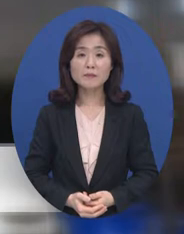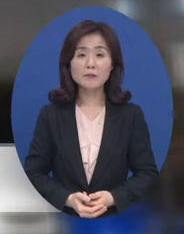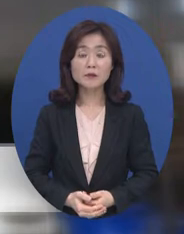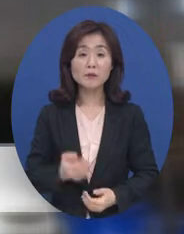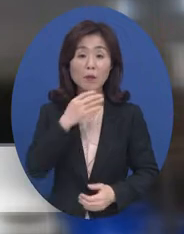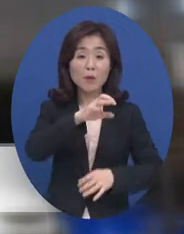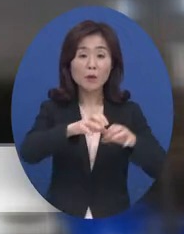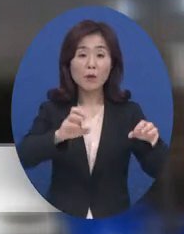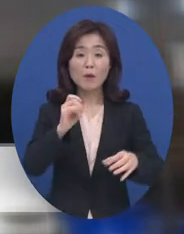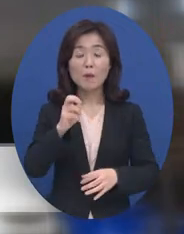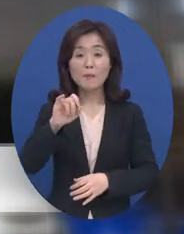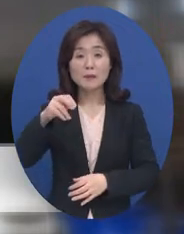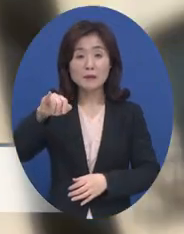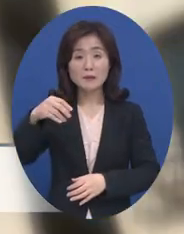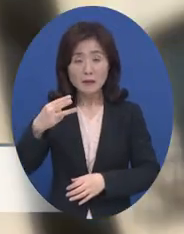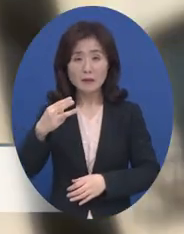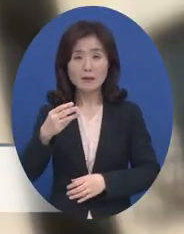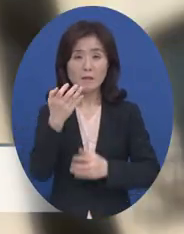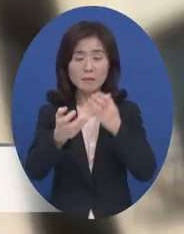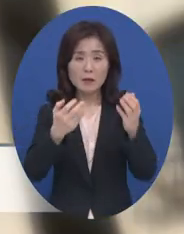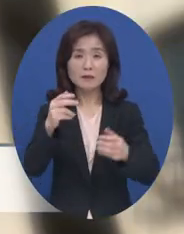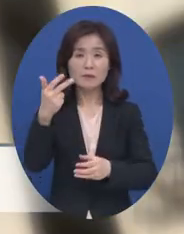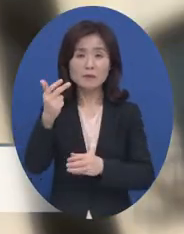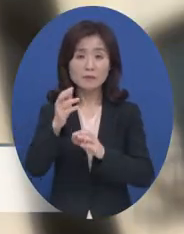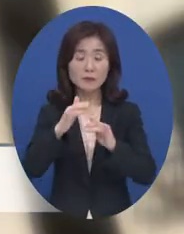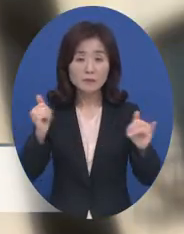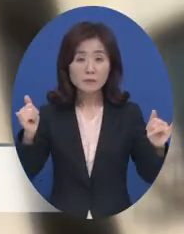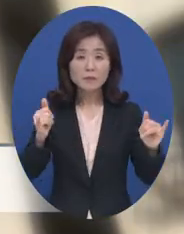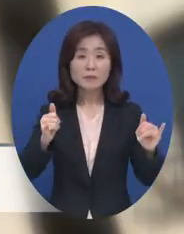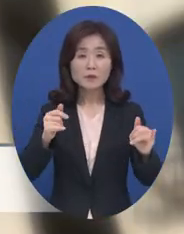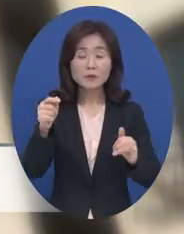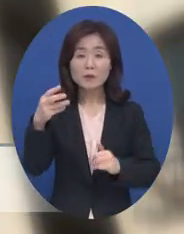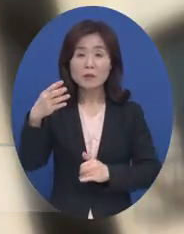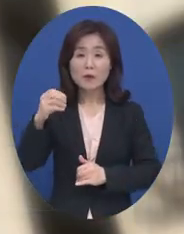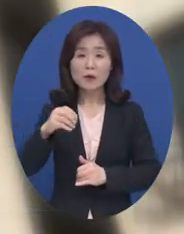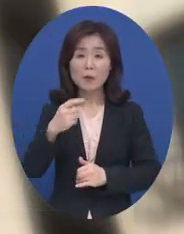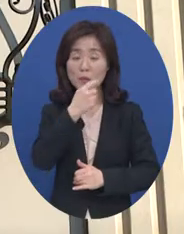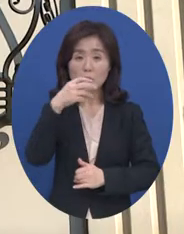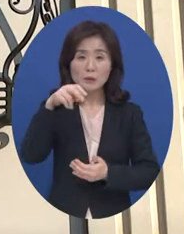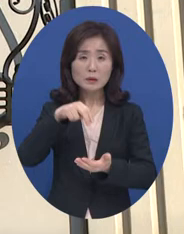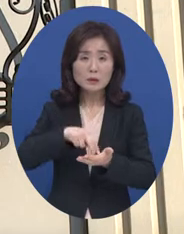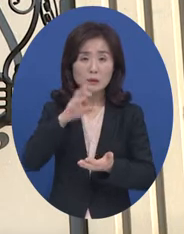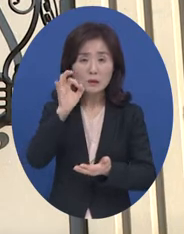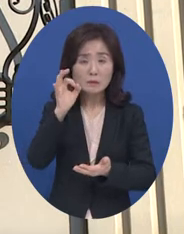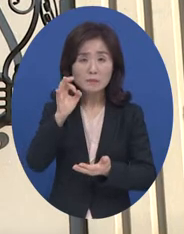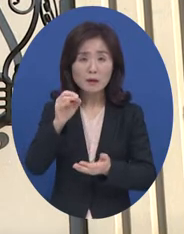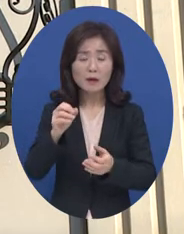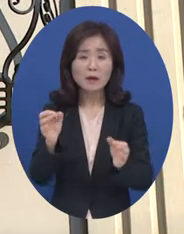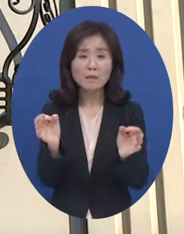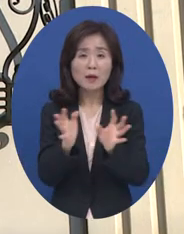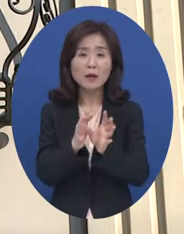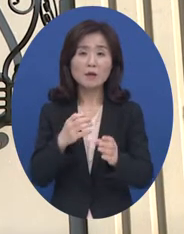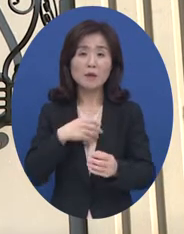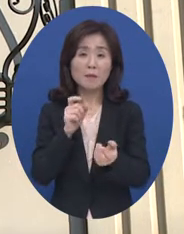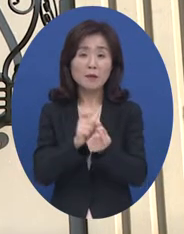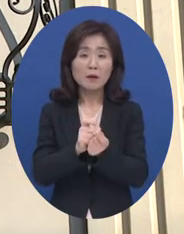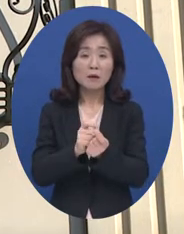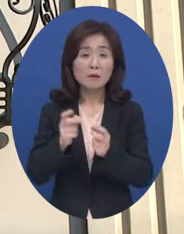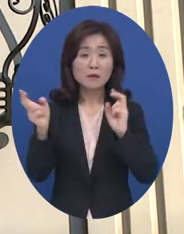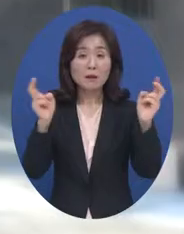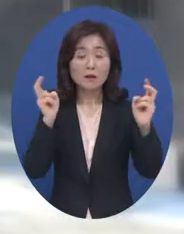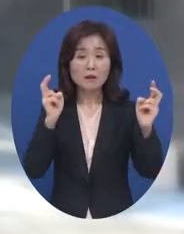수원 일대 오피스텔의 세입자 시댁 여명이 수천만원의 보증금을 날릴 위기에 처해있습니다 사업에 실패한 임대사업자가